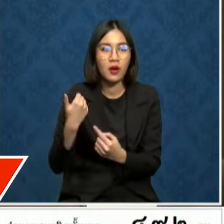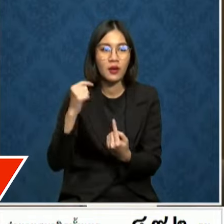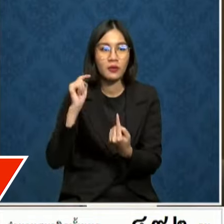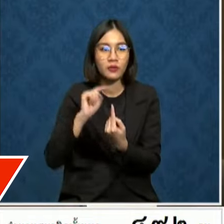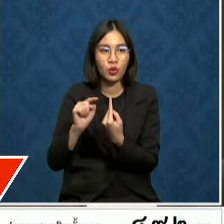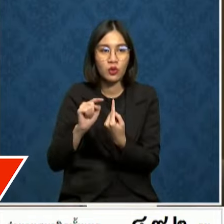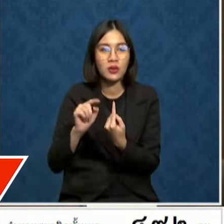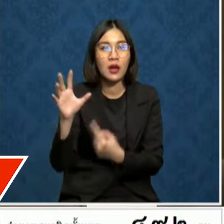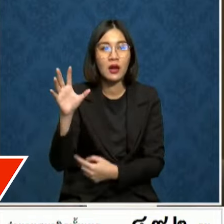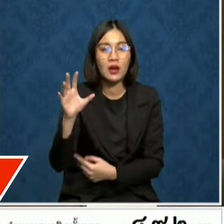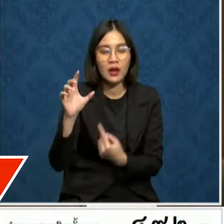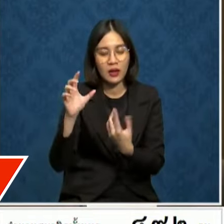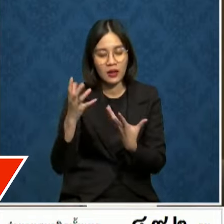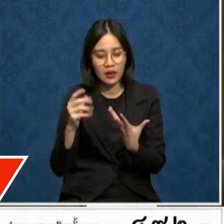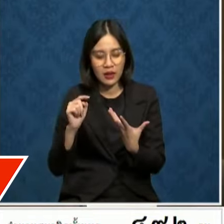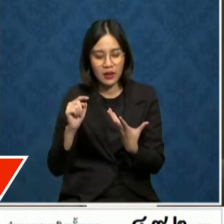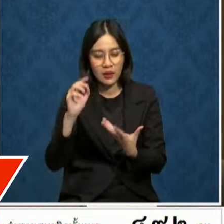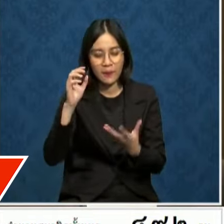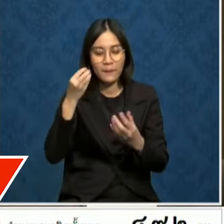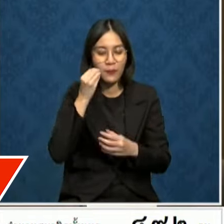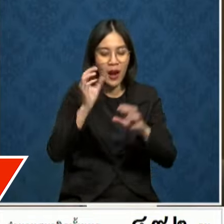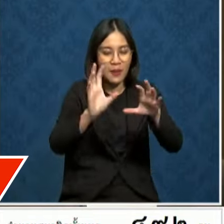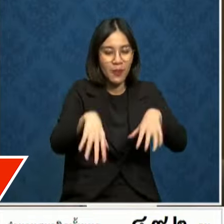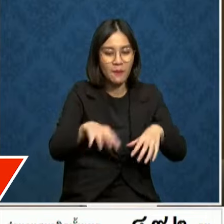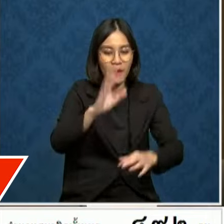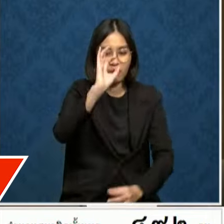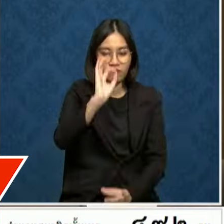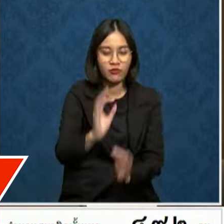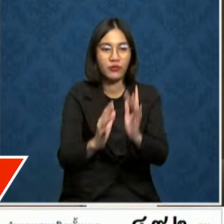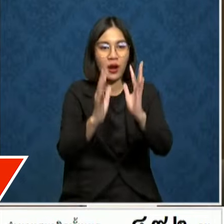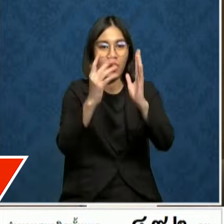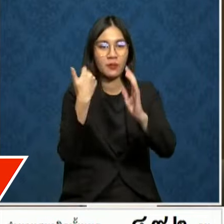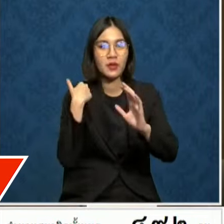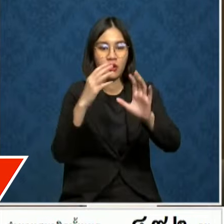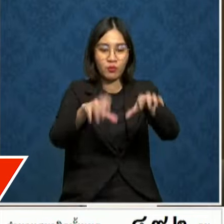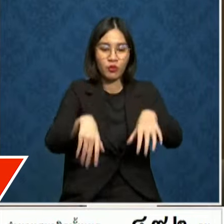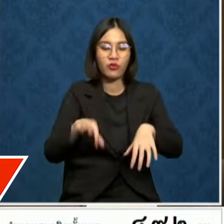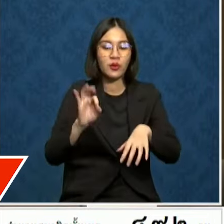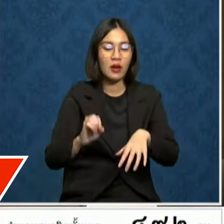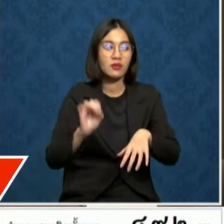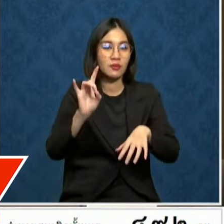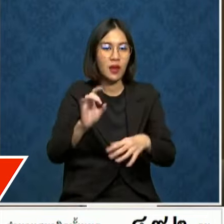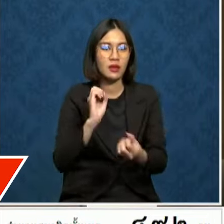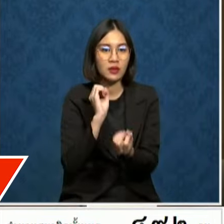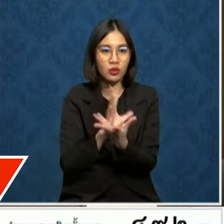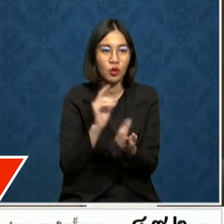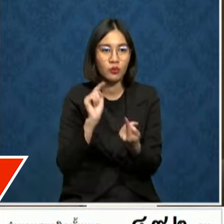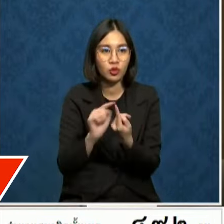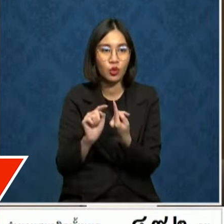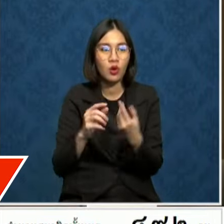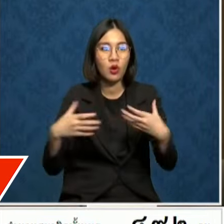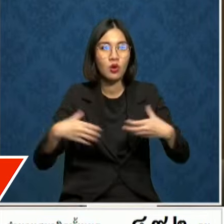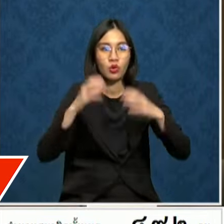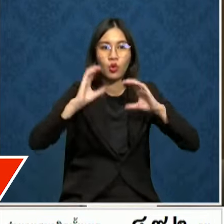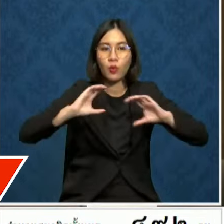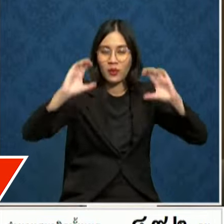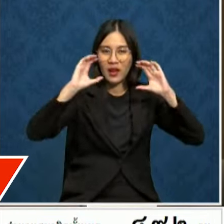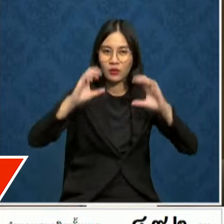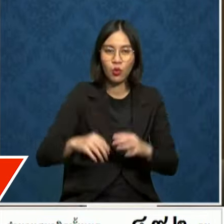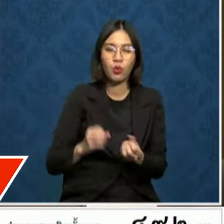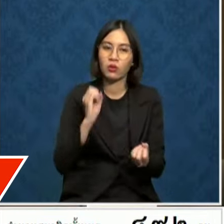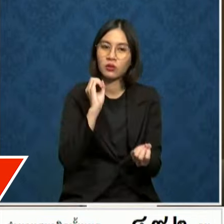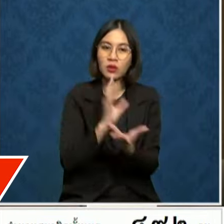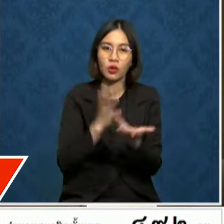ตราเนสเล่เบ้านเรือนชาวกะเหรี่ยงถึง 98หลังทำให้กลายเป็นปฏิบัติการของรัฐที่ใช้ความ